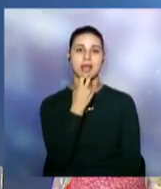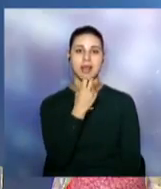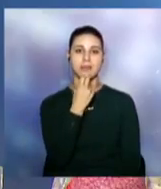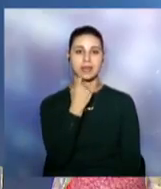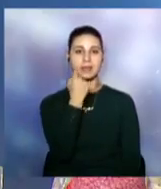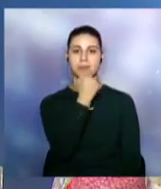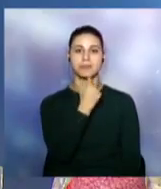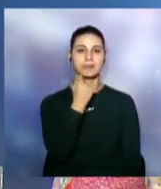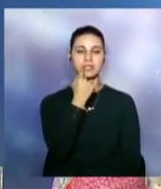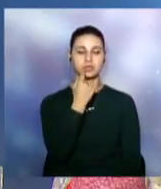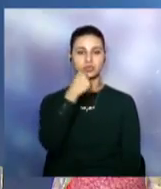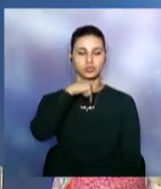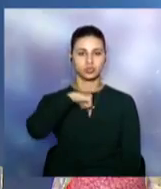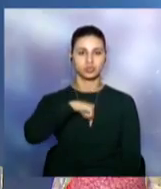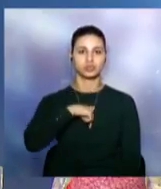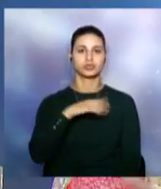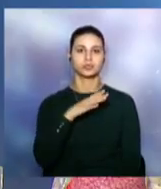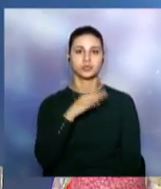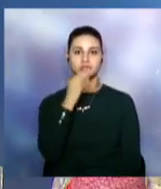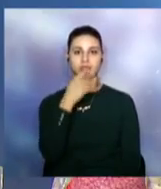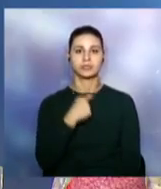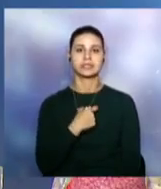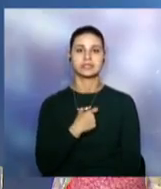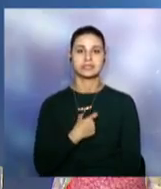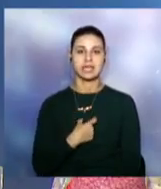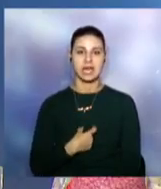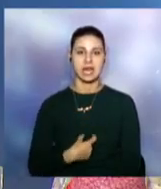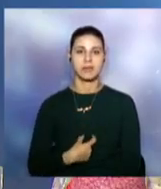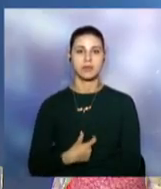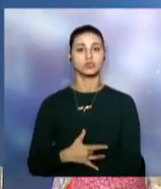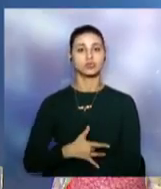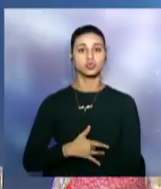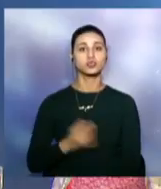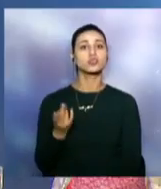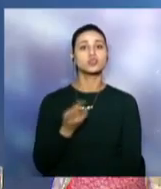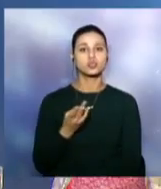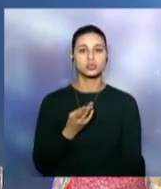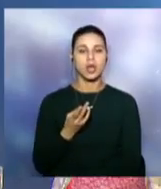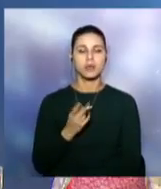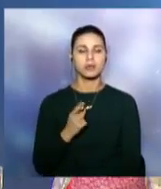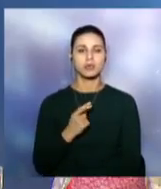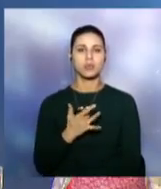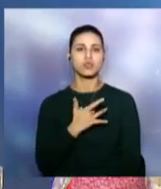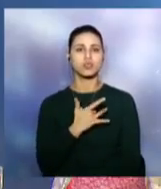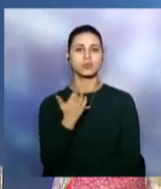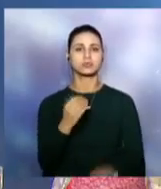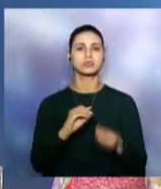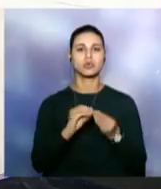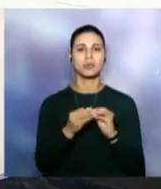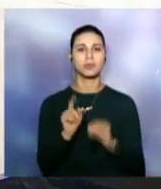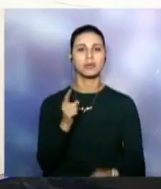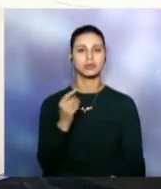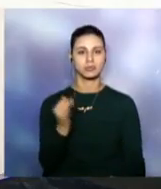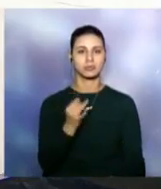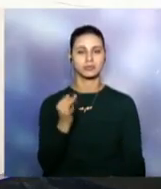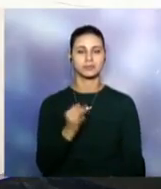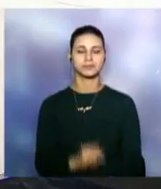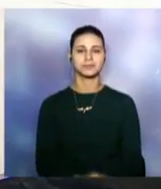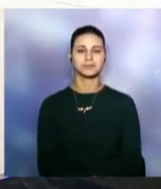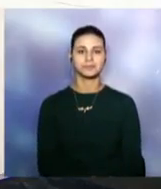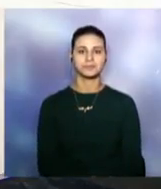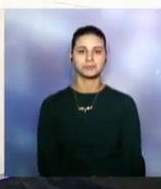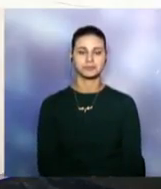პირის ღრუში მოხდა ჯერ ეს ელემენტი, შემდეგ საყლაპავში კუჩი უნდა ჩასულიყო და რატომ დაიწყო სისხლდენა